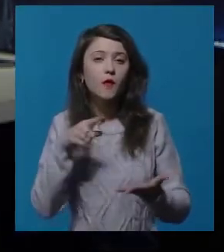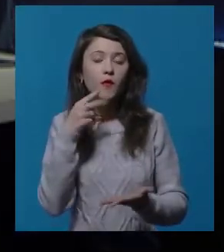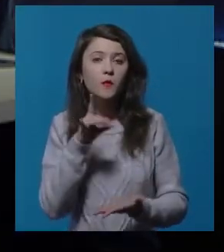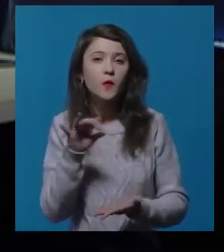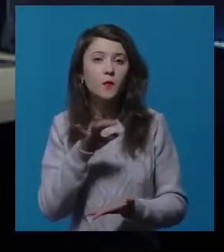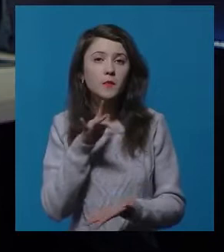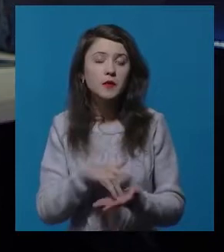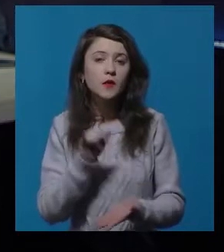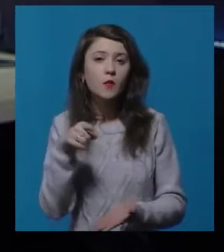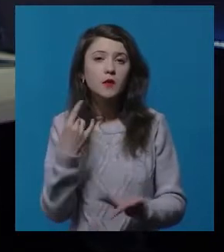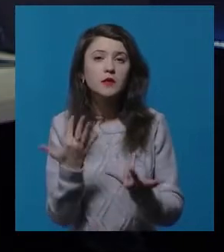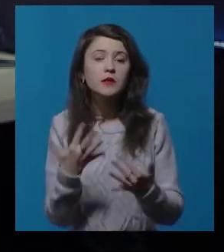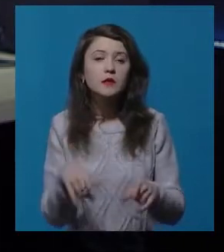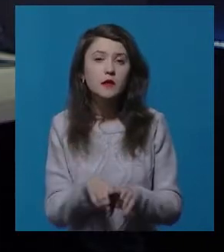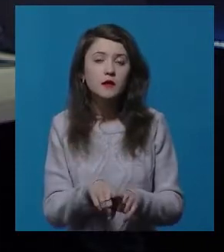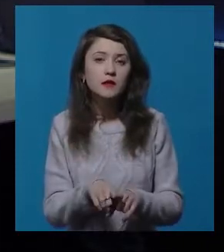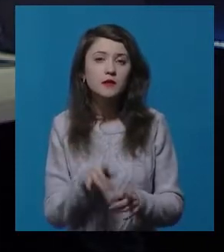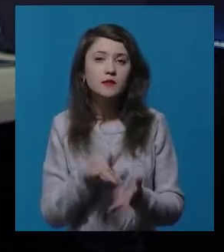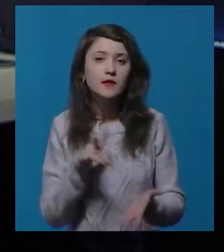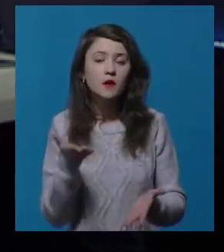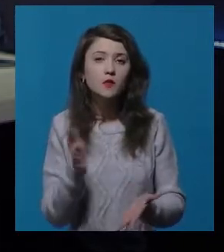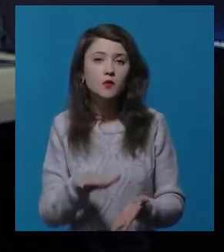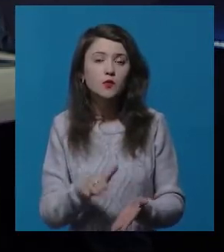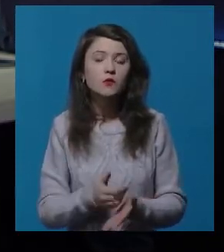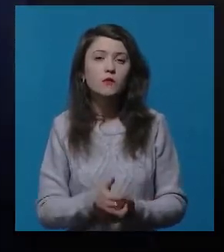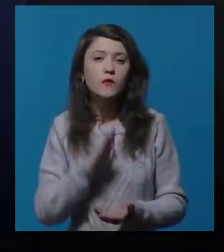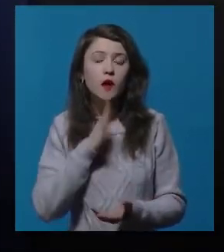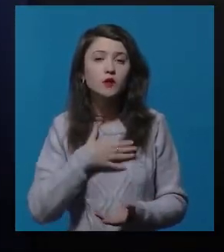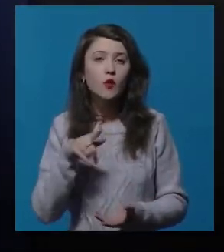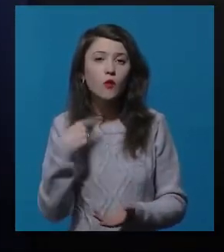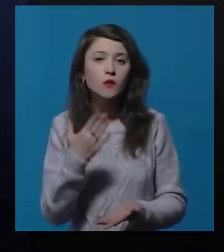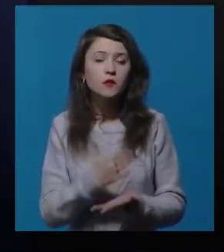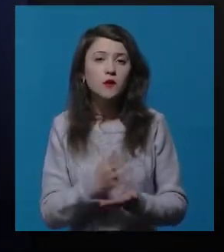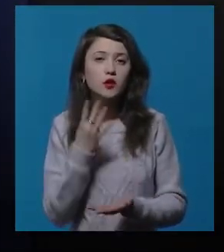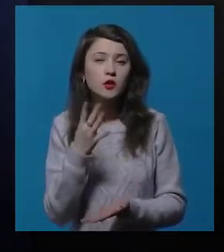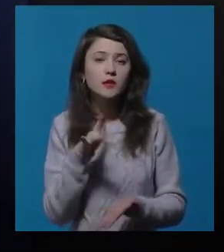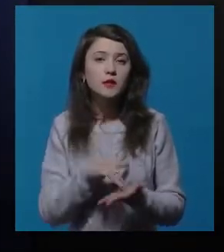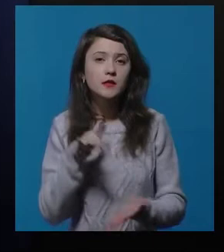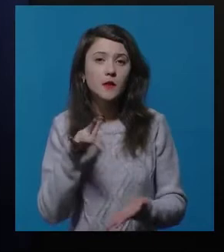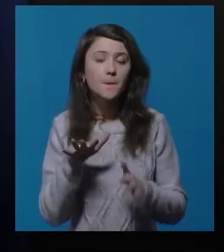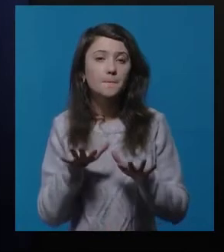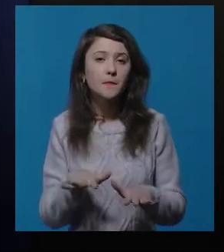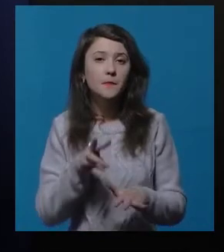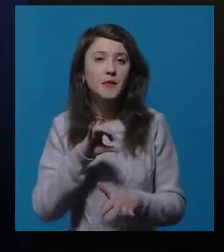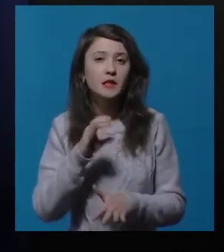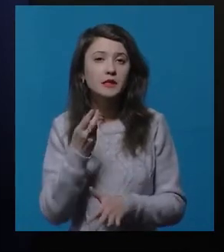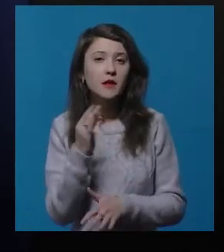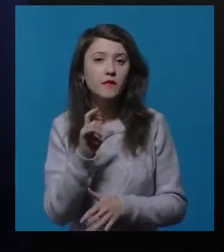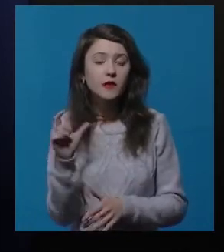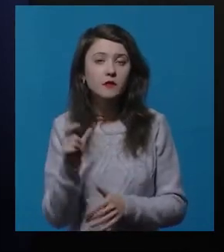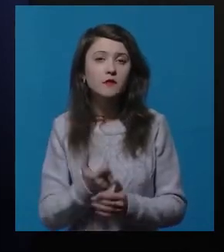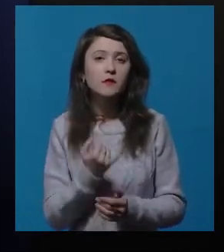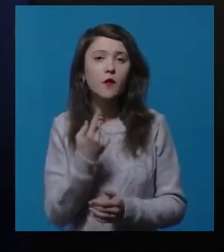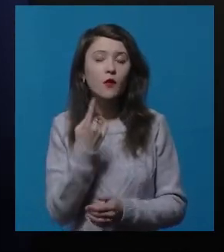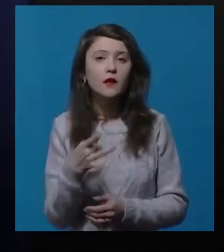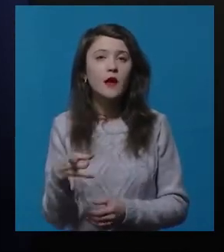та область, скільки таких центрів? Та? В нашій області знаходиться 4 центри місцевих і один